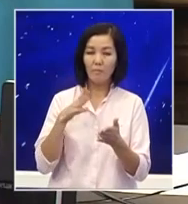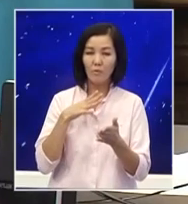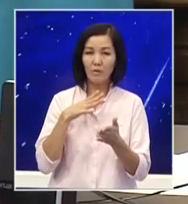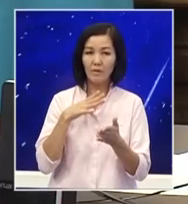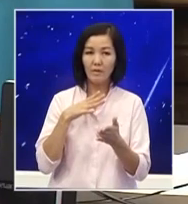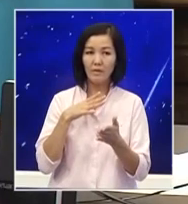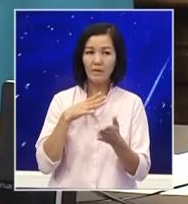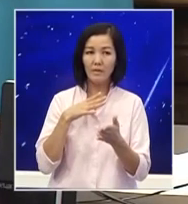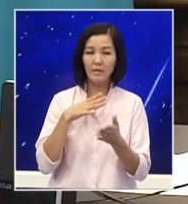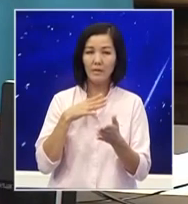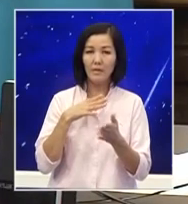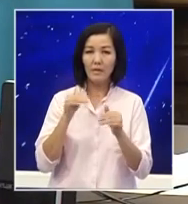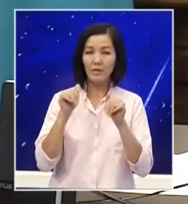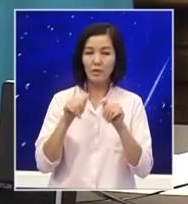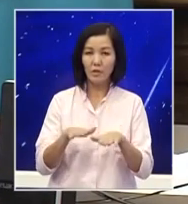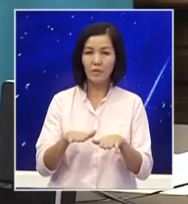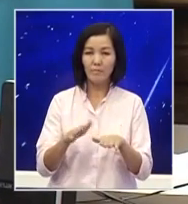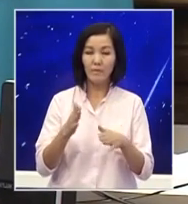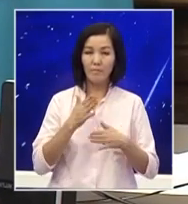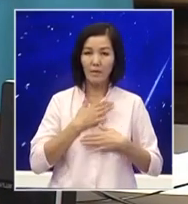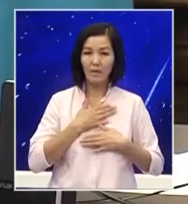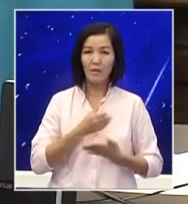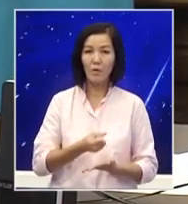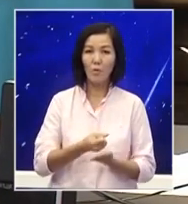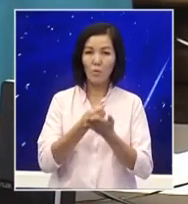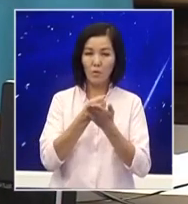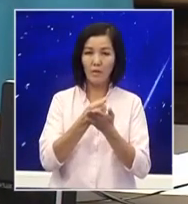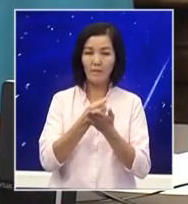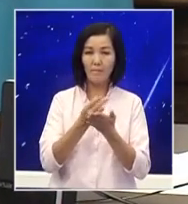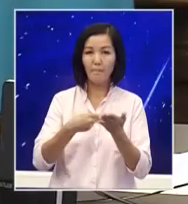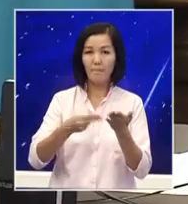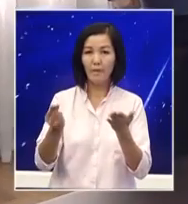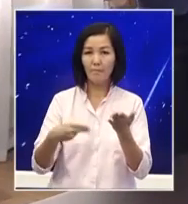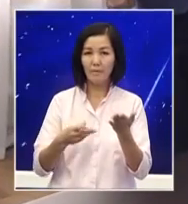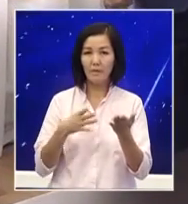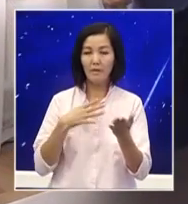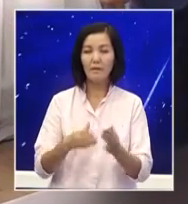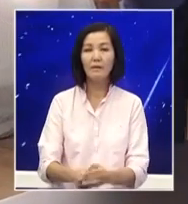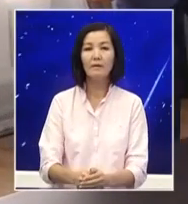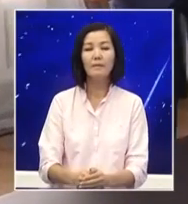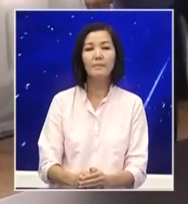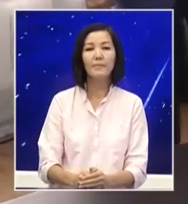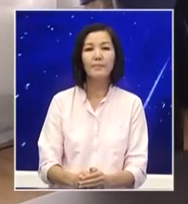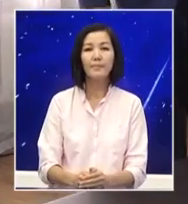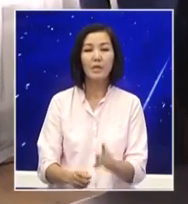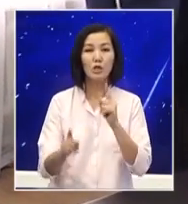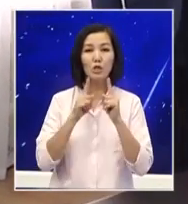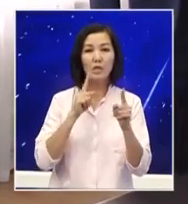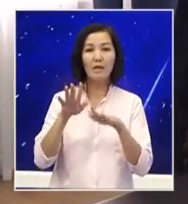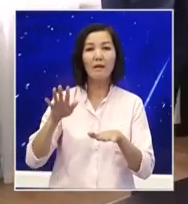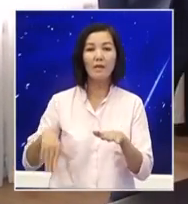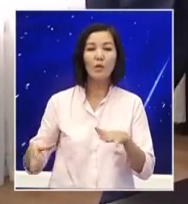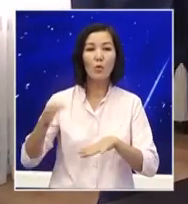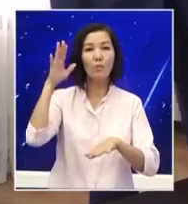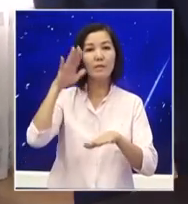Поэтому такое решение и я подписал. Жиыннан кейін облыс